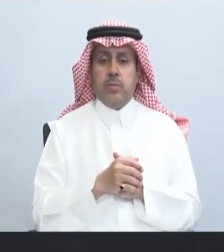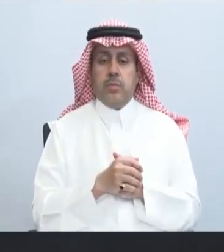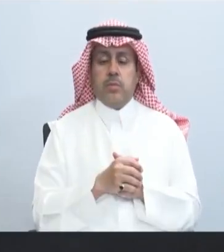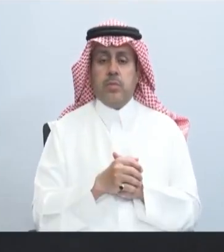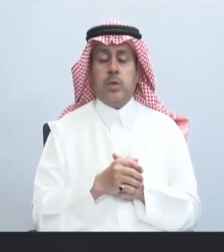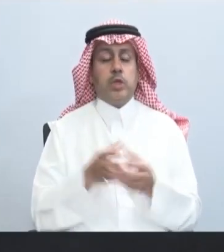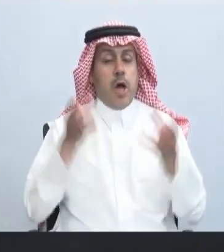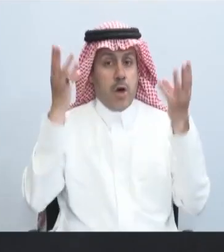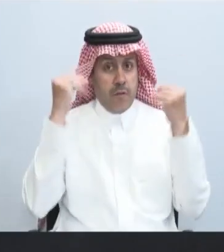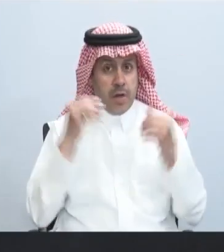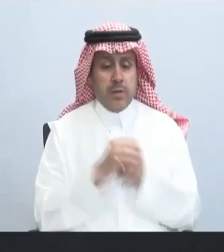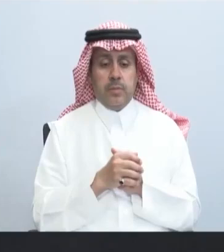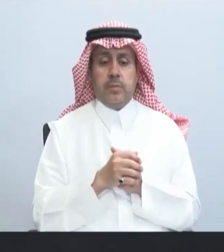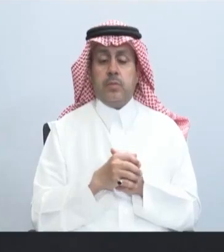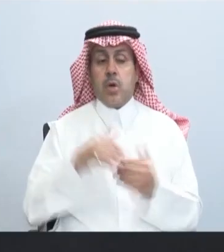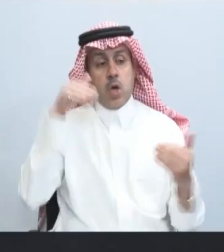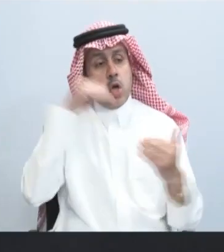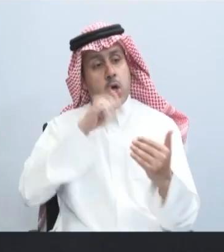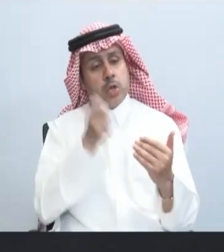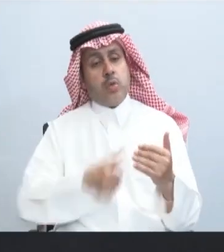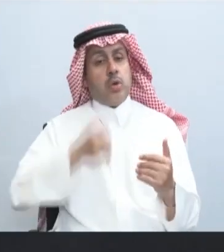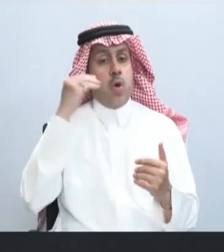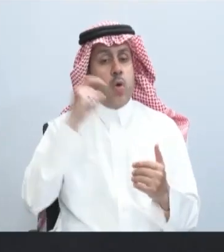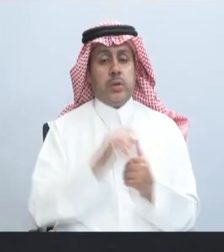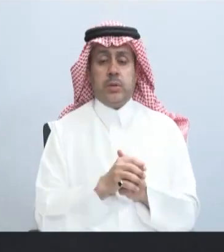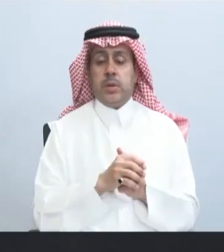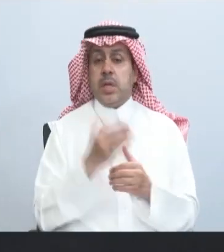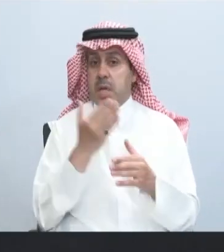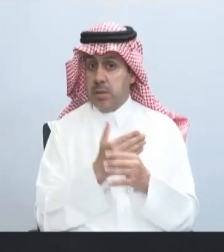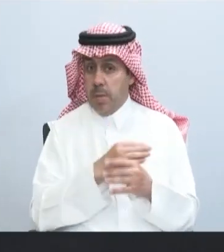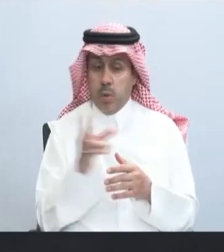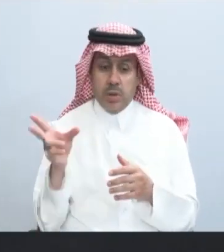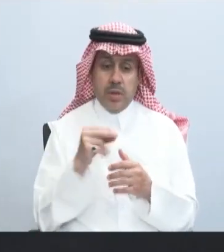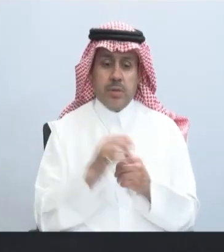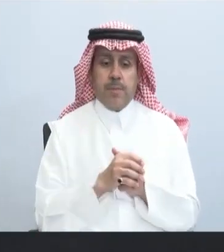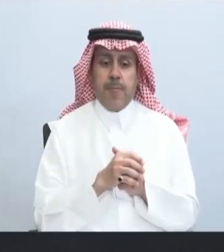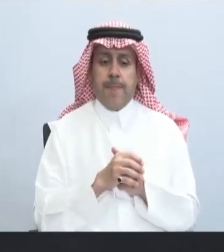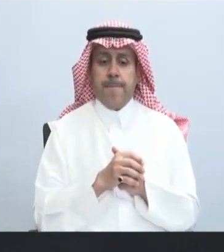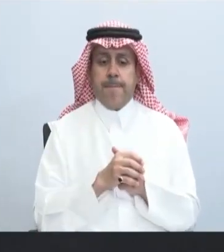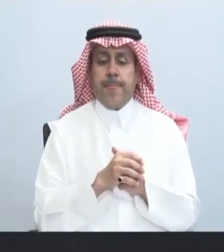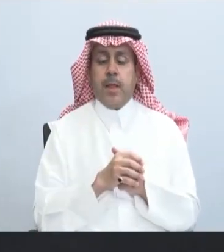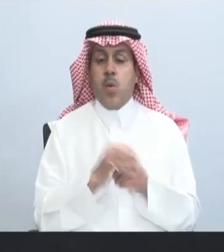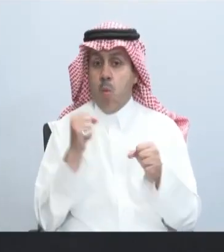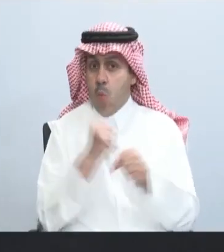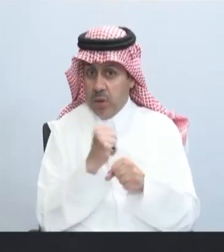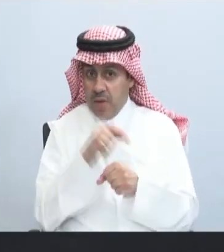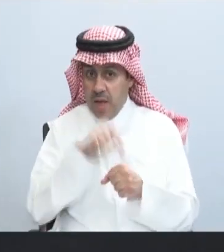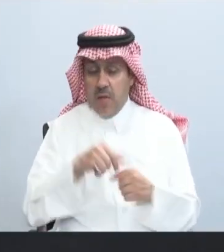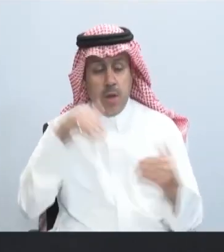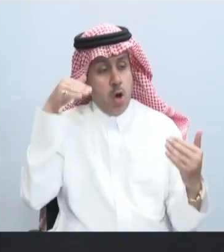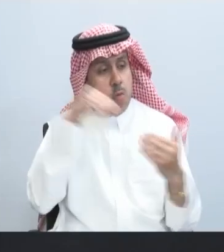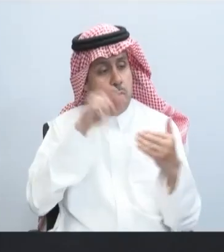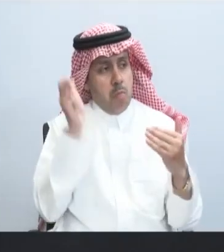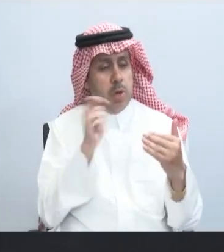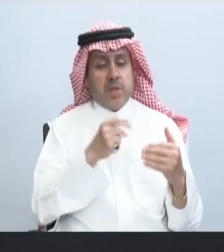الذي تعرفنا فيه على غزوه احد اسبابها ونتائجها واحداث هذه المعركه التي